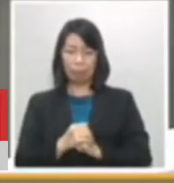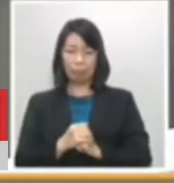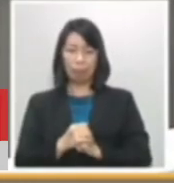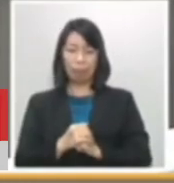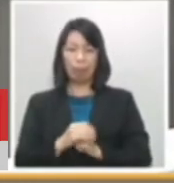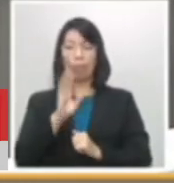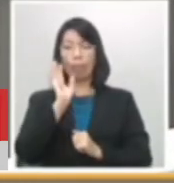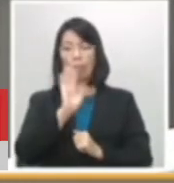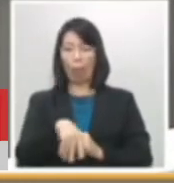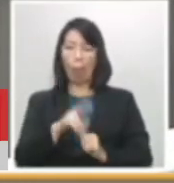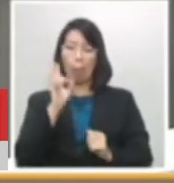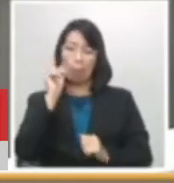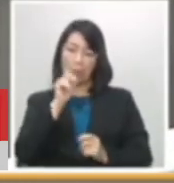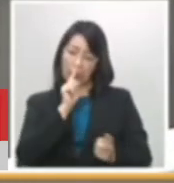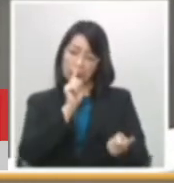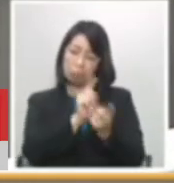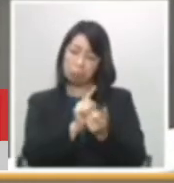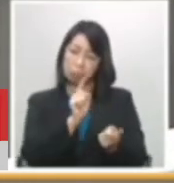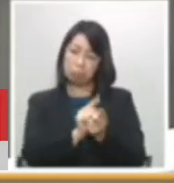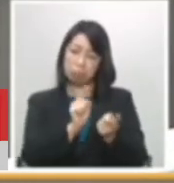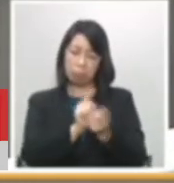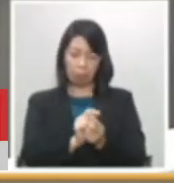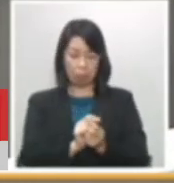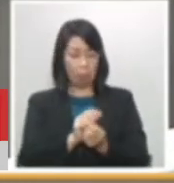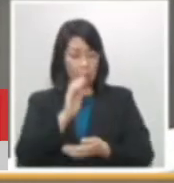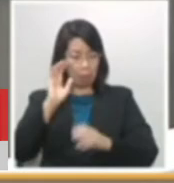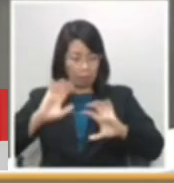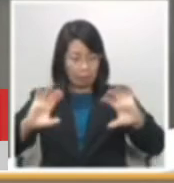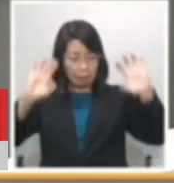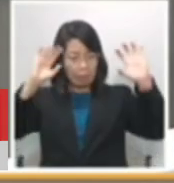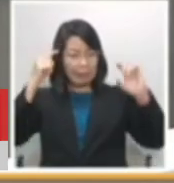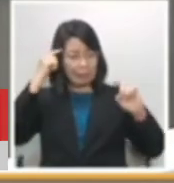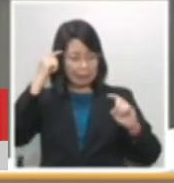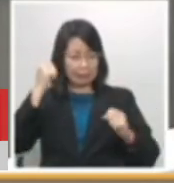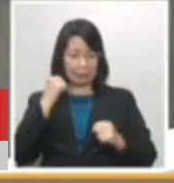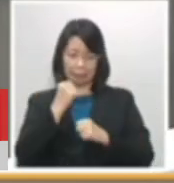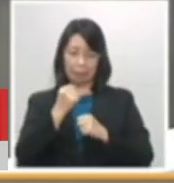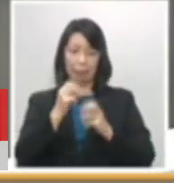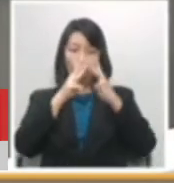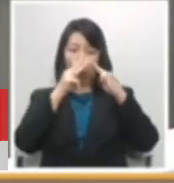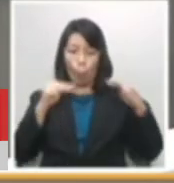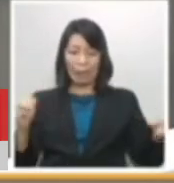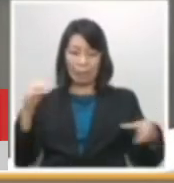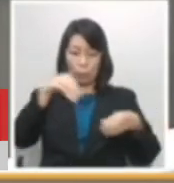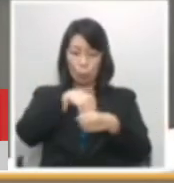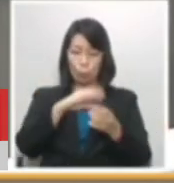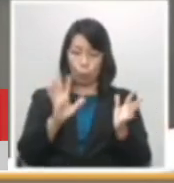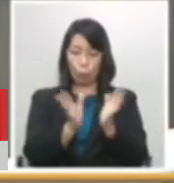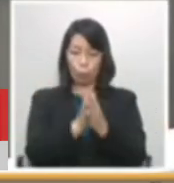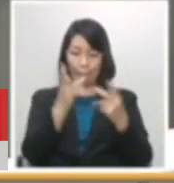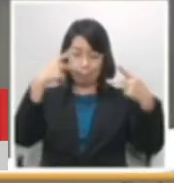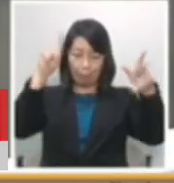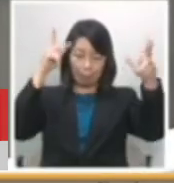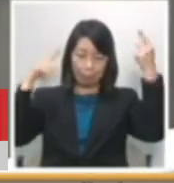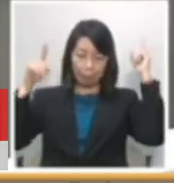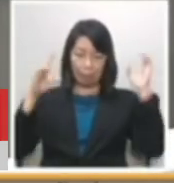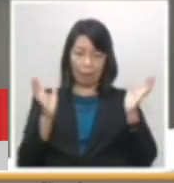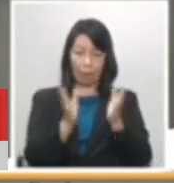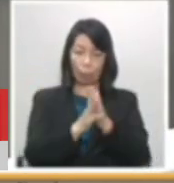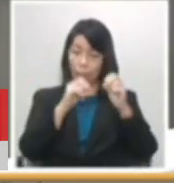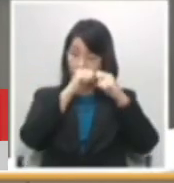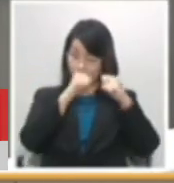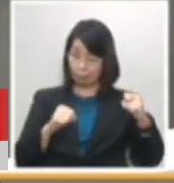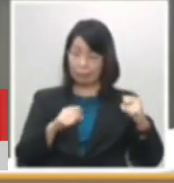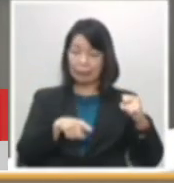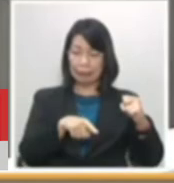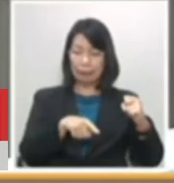ประเทศไทยผมยิ่งแปลกใจใหญ่เลยบังเอิญสกลนครบ้านผมเนี่ย เป็นพระวัดป่าท่านทราบไหมครับ